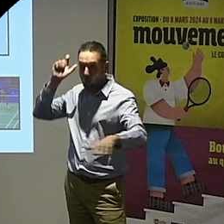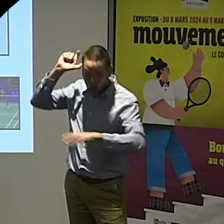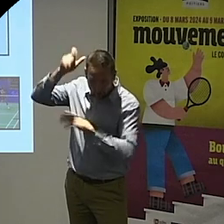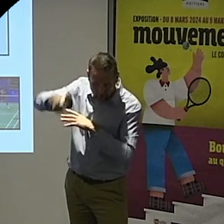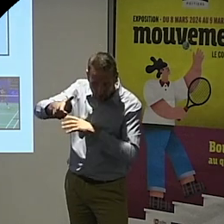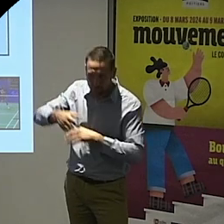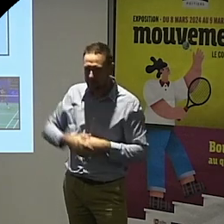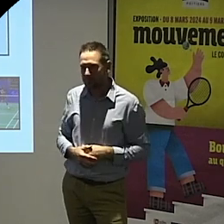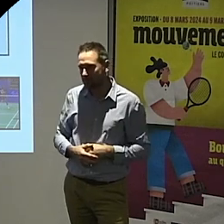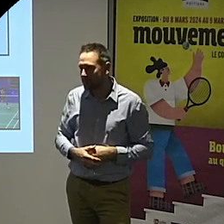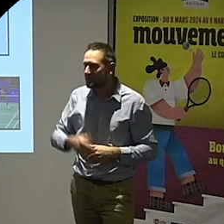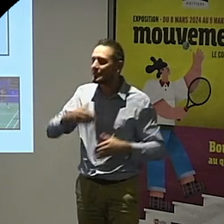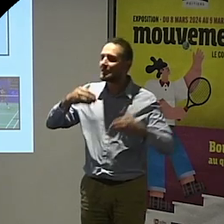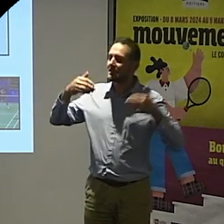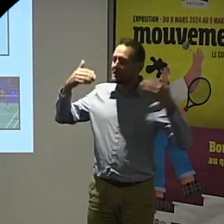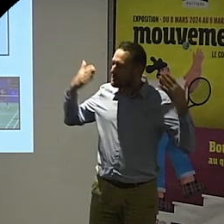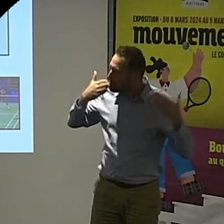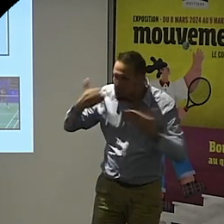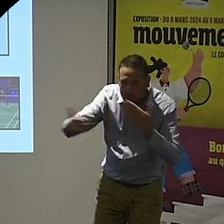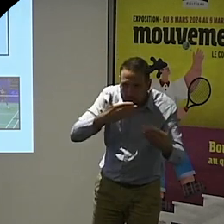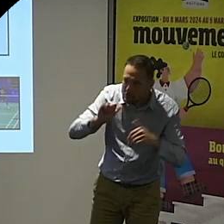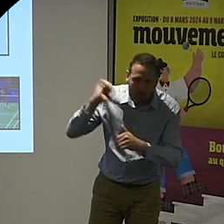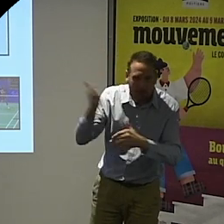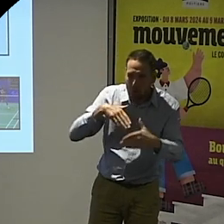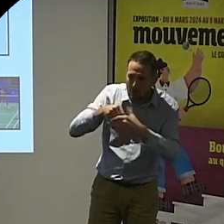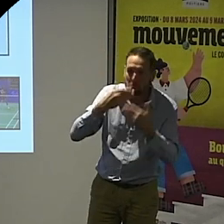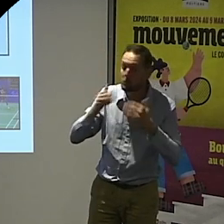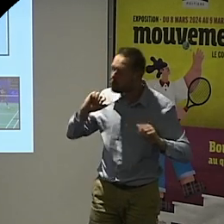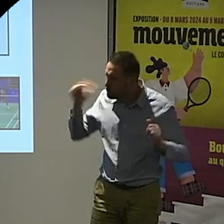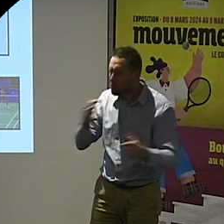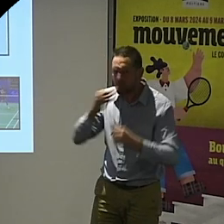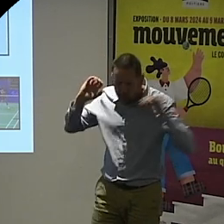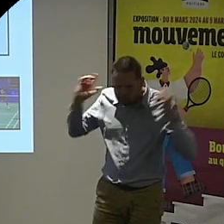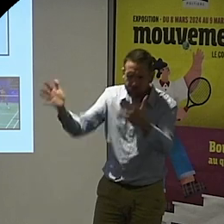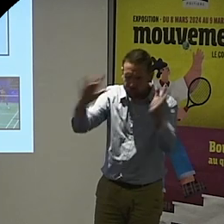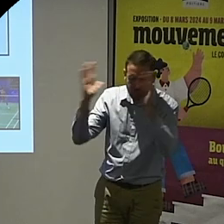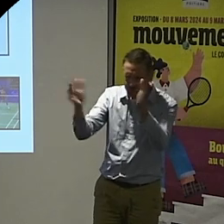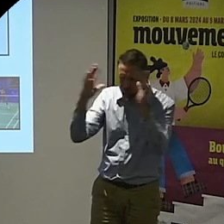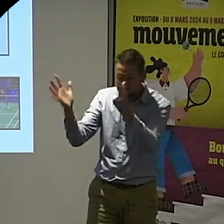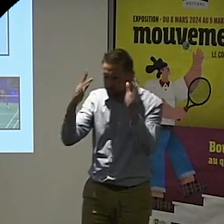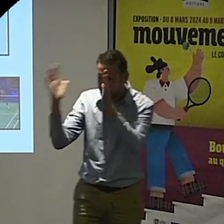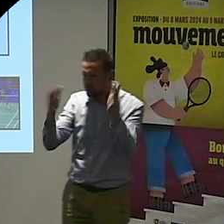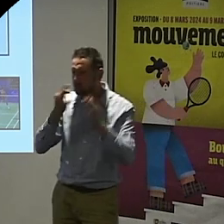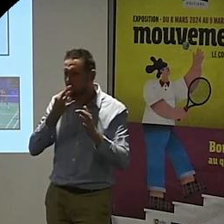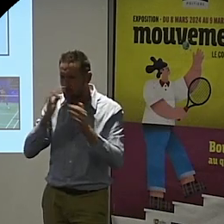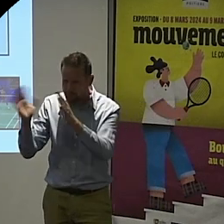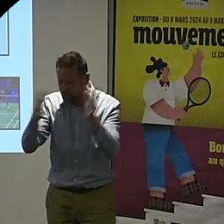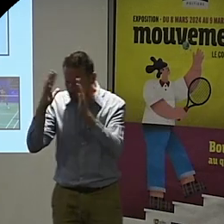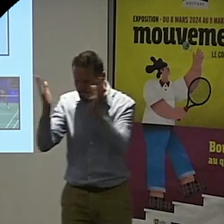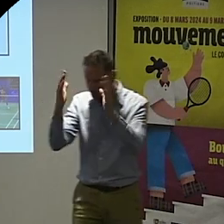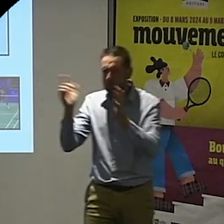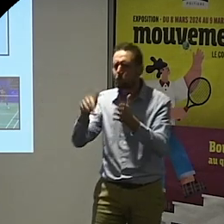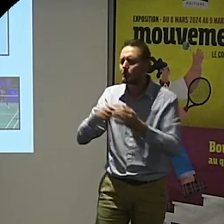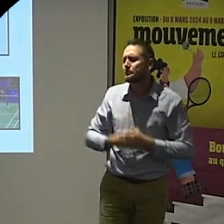Merci beaucoup à tous d'avoir joué le jeu sur cette conclusion. Je vous propose qu'on s'applaudisse parce qu'on a tous bougé en même temps.